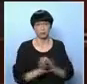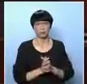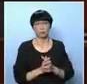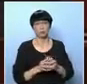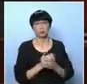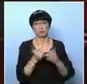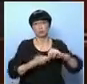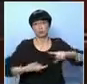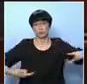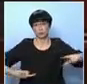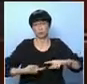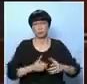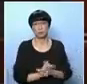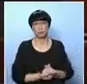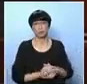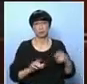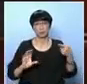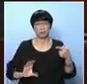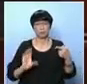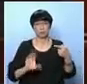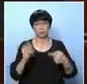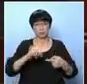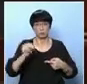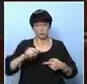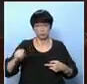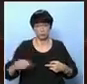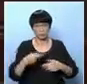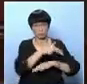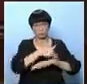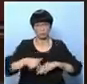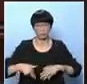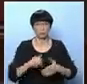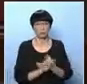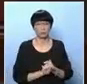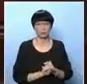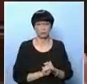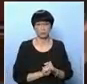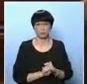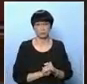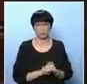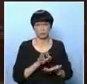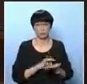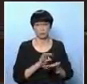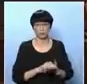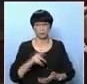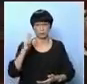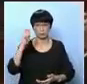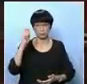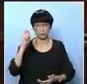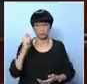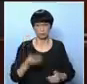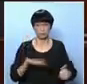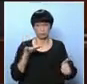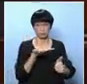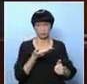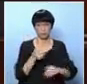是1,700,000尺地。以今日来讲计条数，我用 Class A, A 级的赔偿额